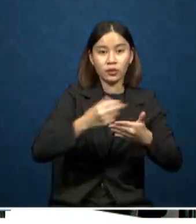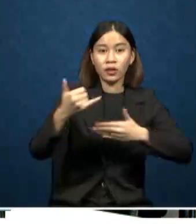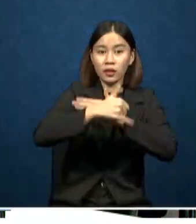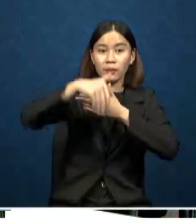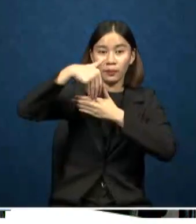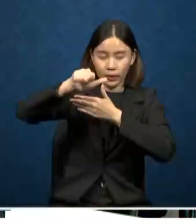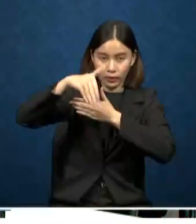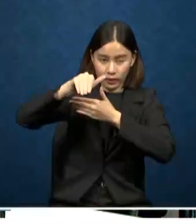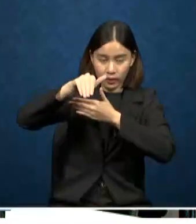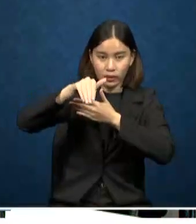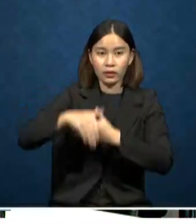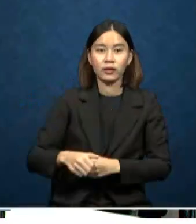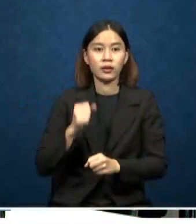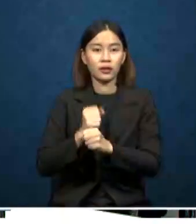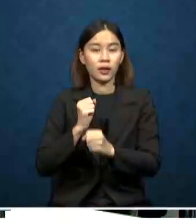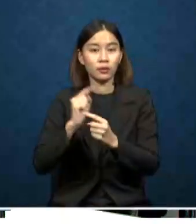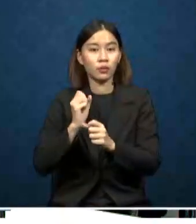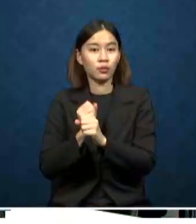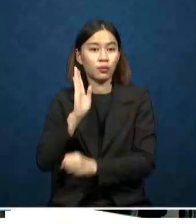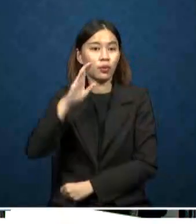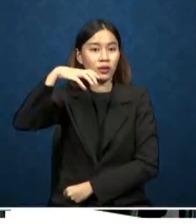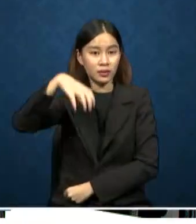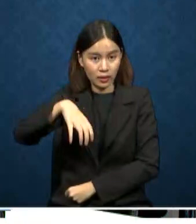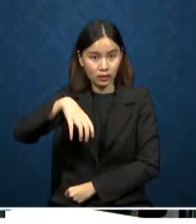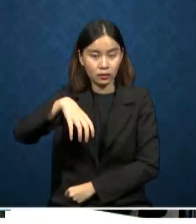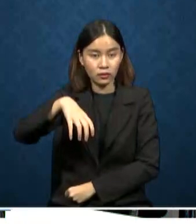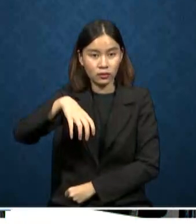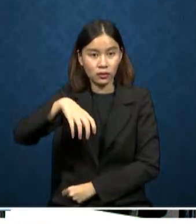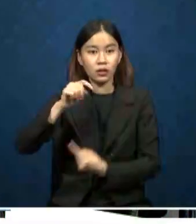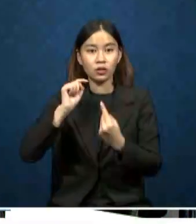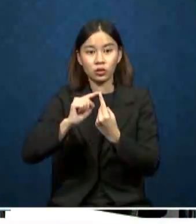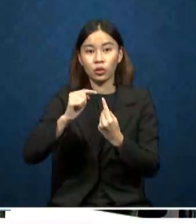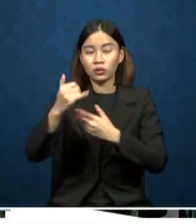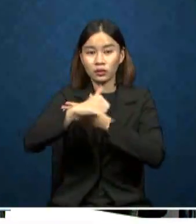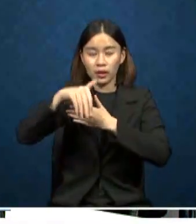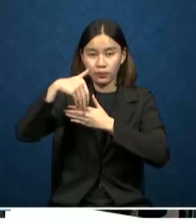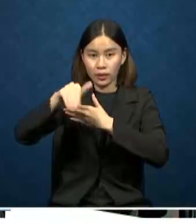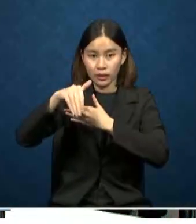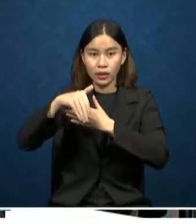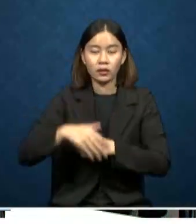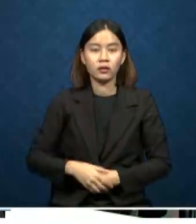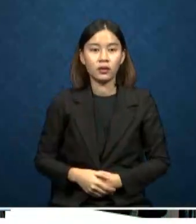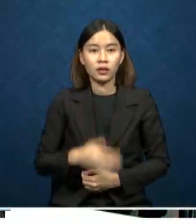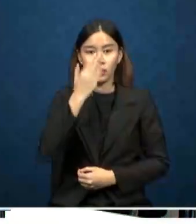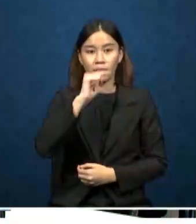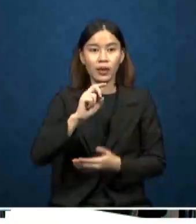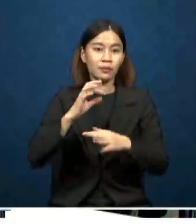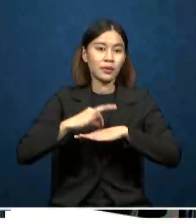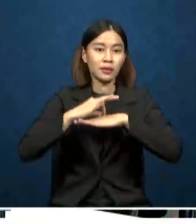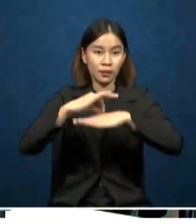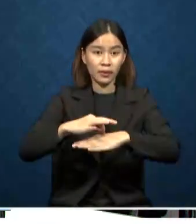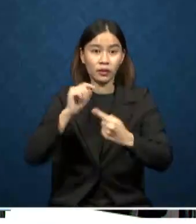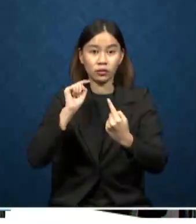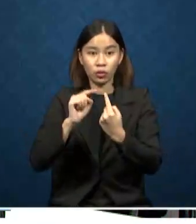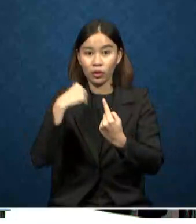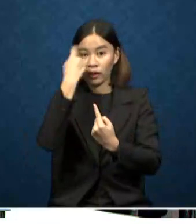ประเทศองค์กรผู้ประกอบการนะคะทั้งในต่างประเทศเพื่อที่จะรองรับตำแหน่งสำหรับ